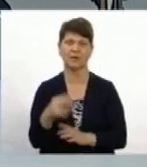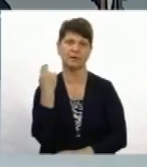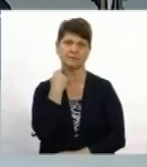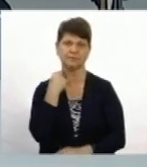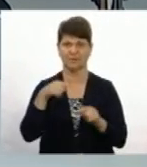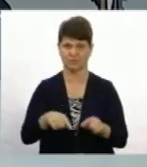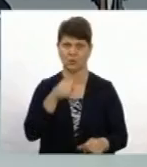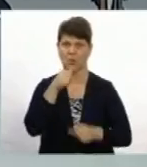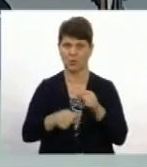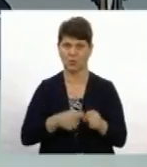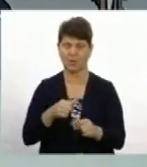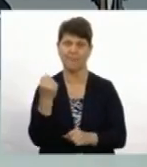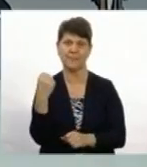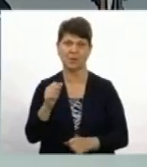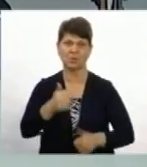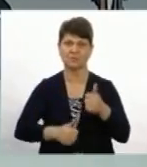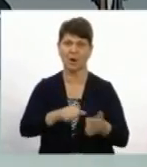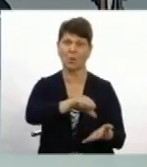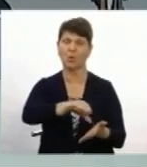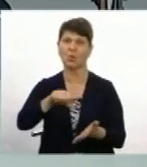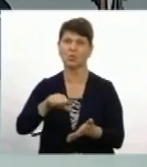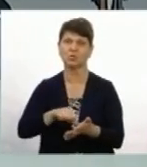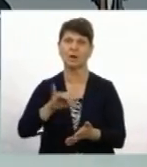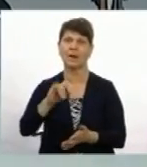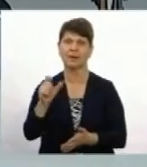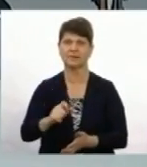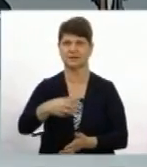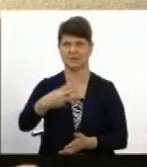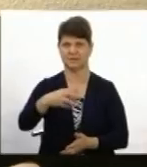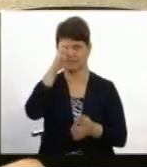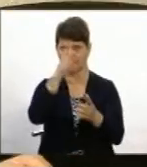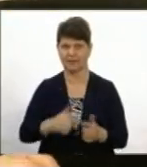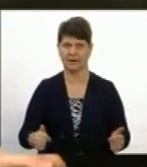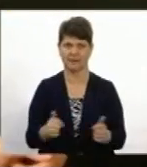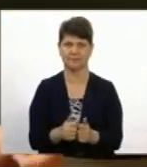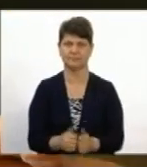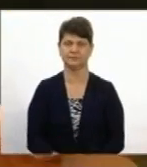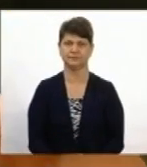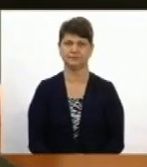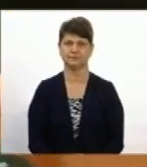цього року. За перемогу змагалися учасники з 30 країн.